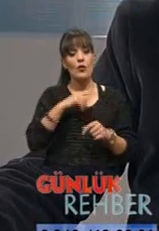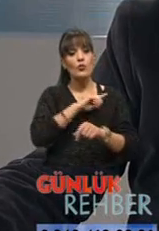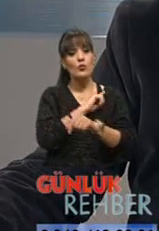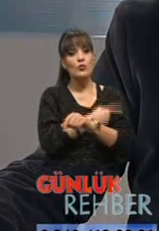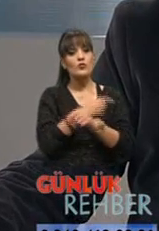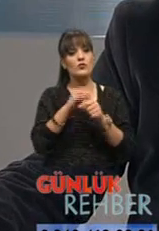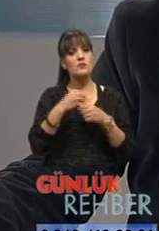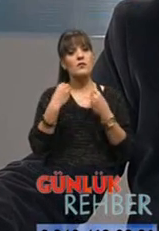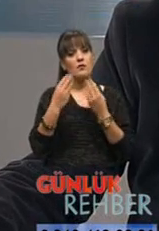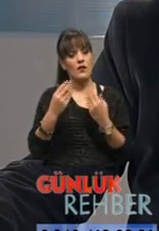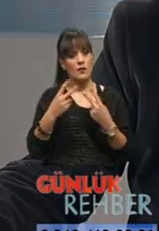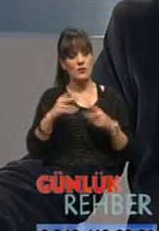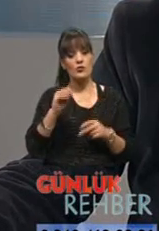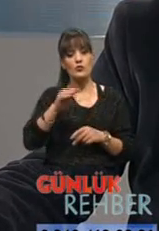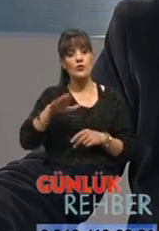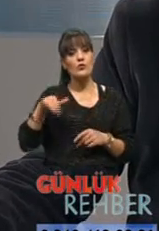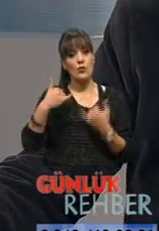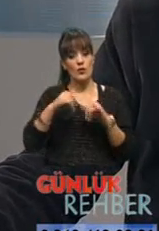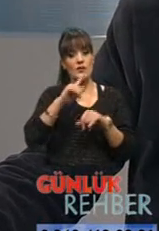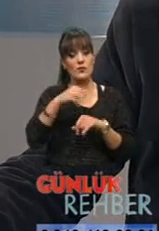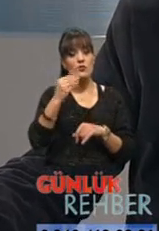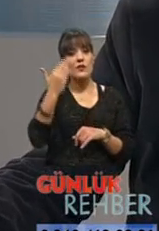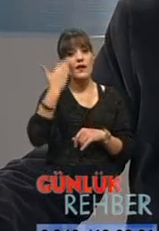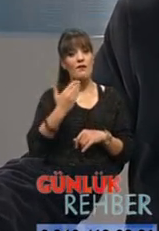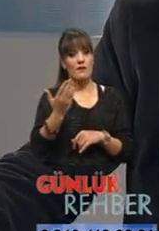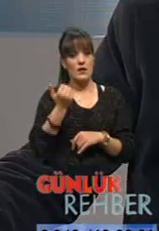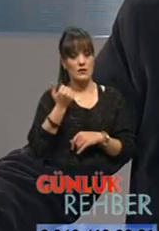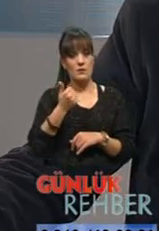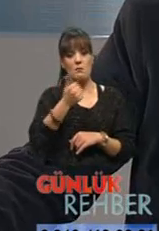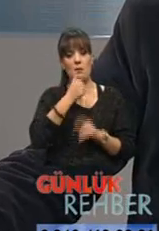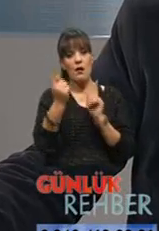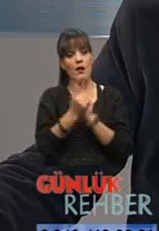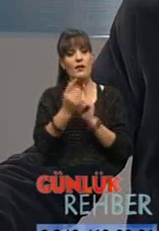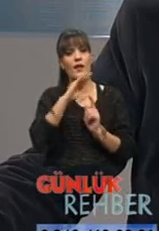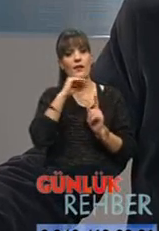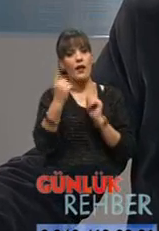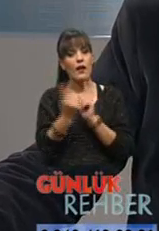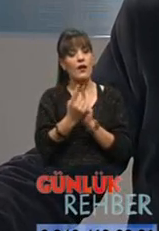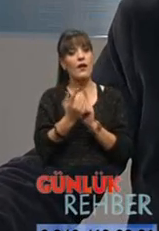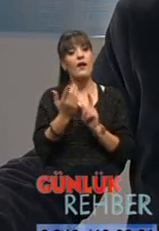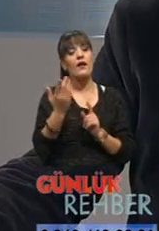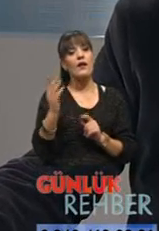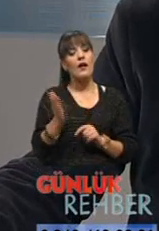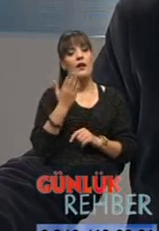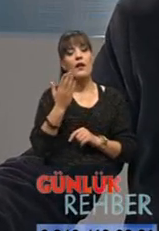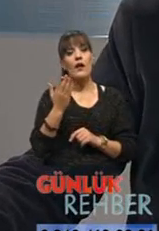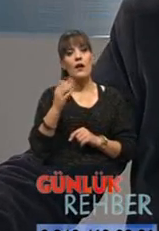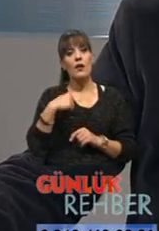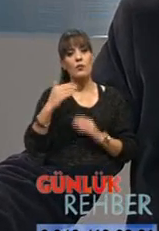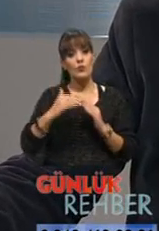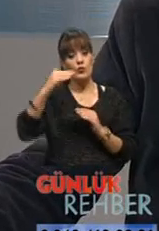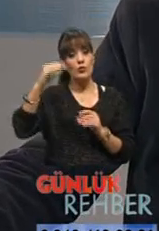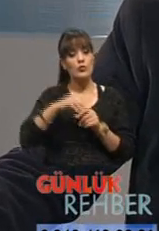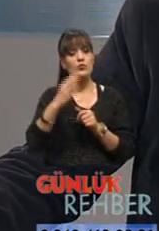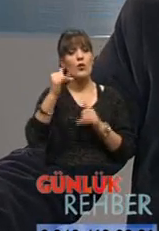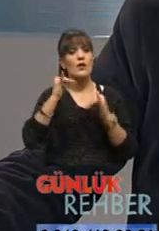enerjinizi harcayabileceğiniz, çocuklarımızın oynadığı zaman çok zevk alacağı, babasıyla, dedesiyle ya da ne bileyim büyükleriyle